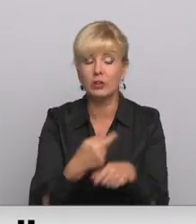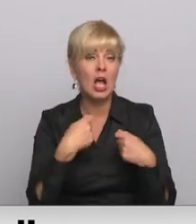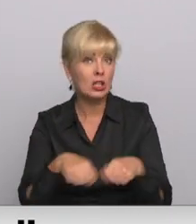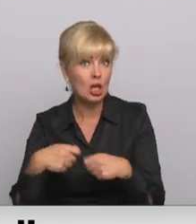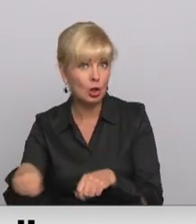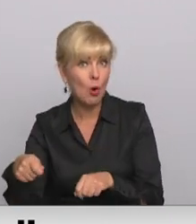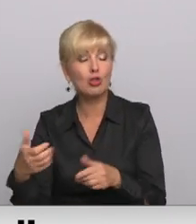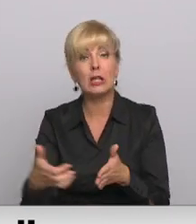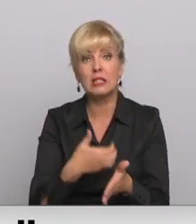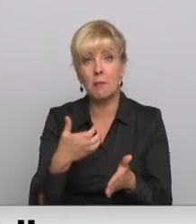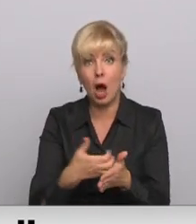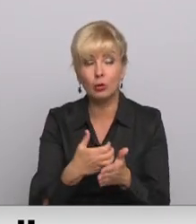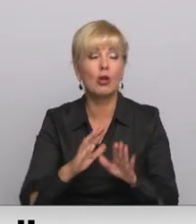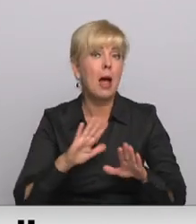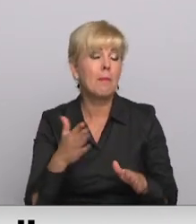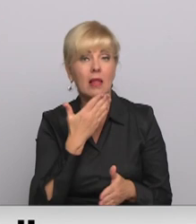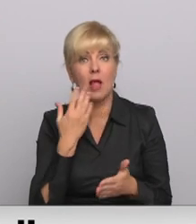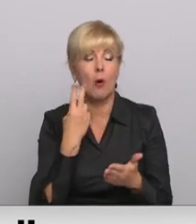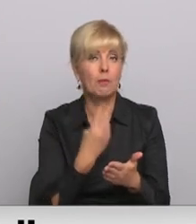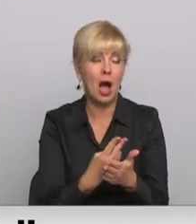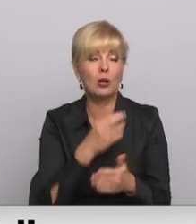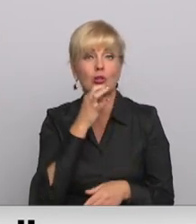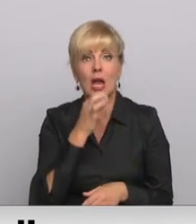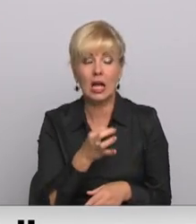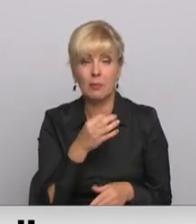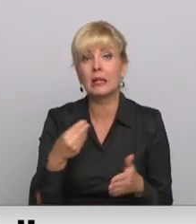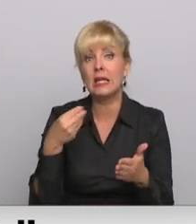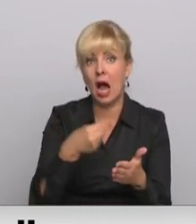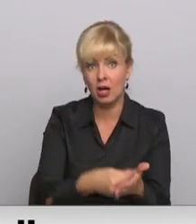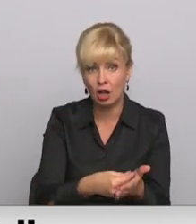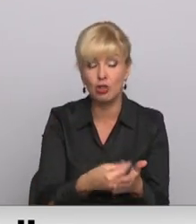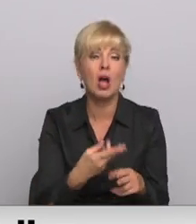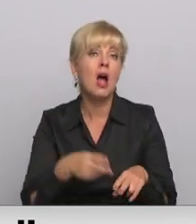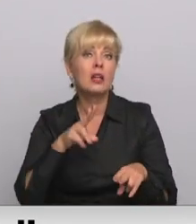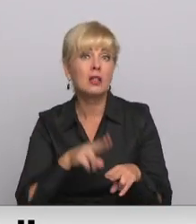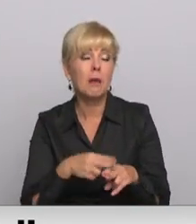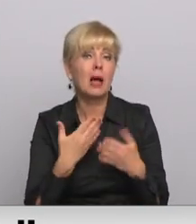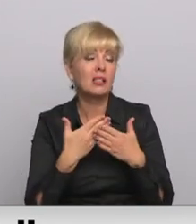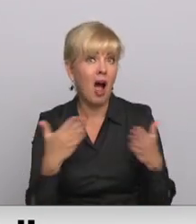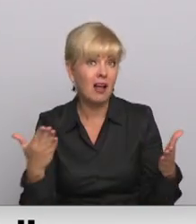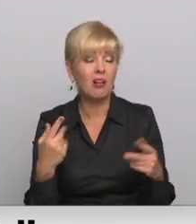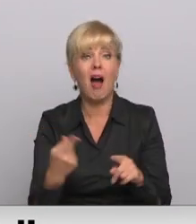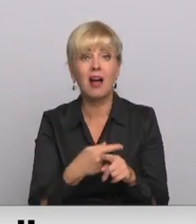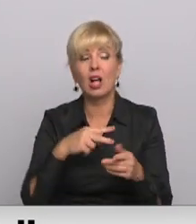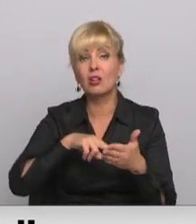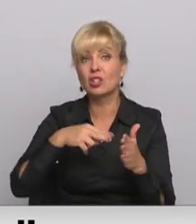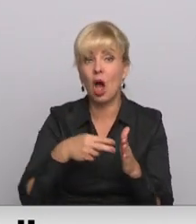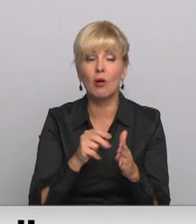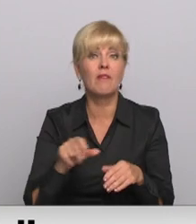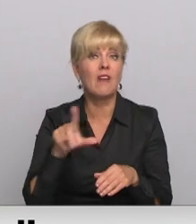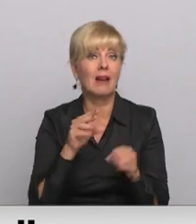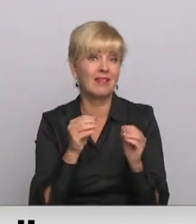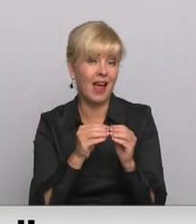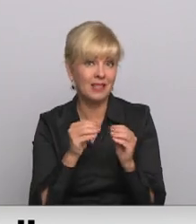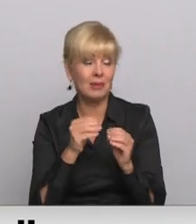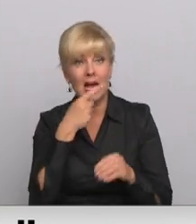tirgošanu un izmantošanu, taču nav paredzēta atbildība par iegādāšanos. Tādēļ, atklājot kārtējo schēmu ar vairākiem desmitiem